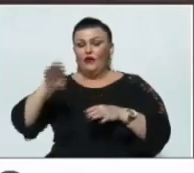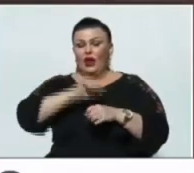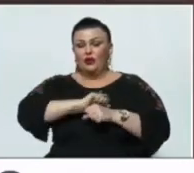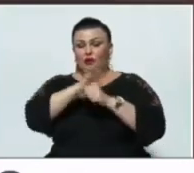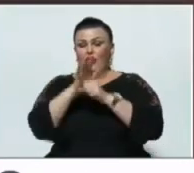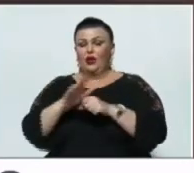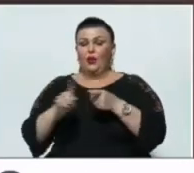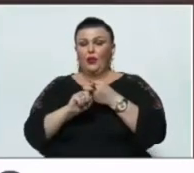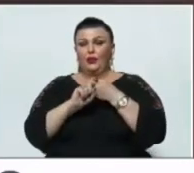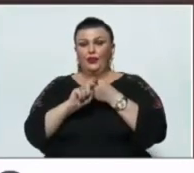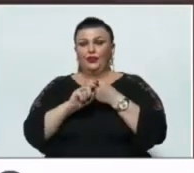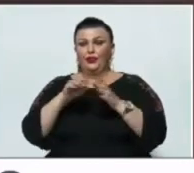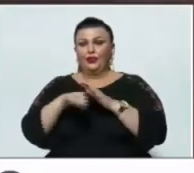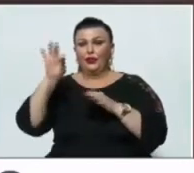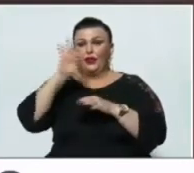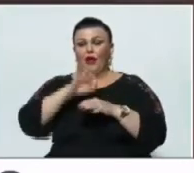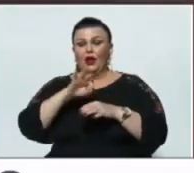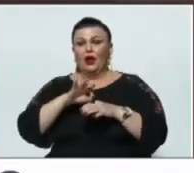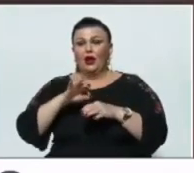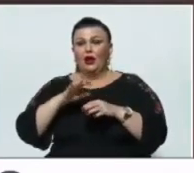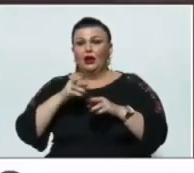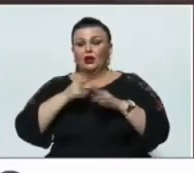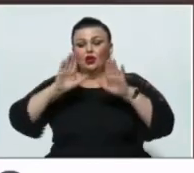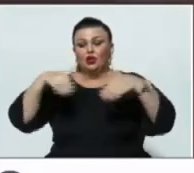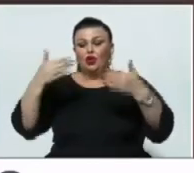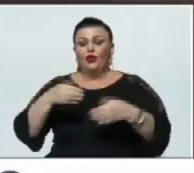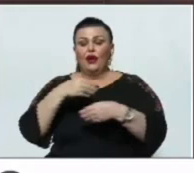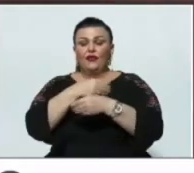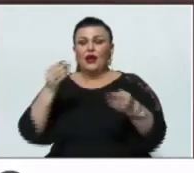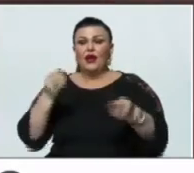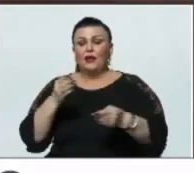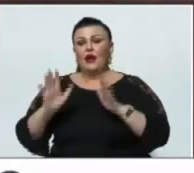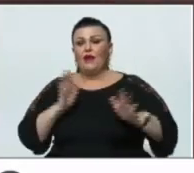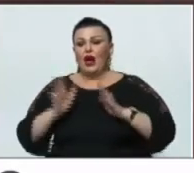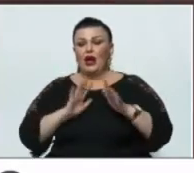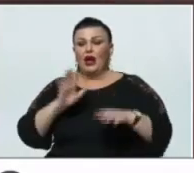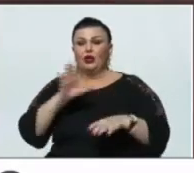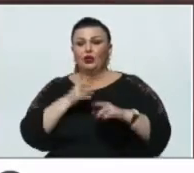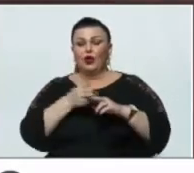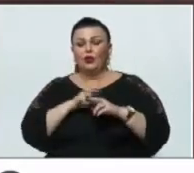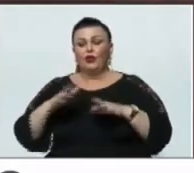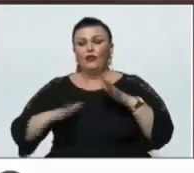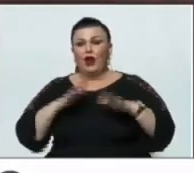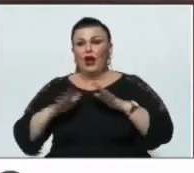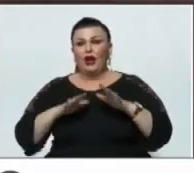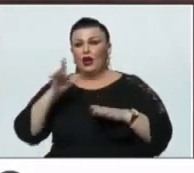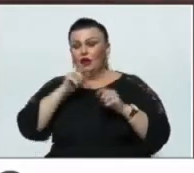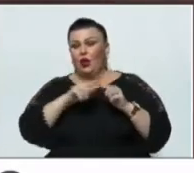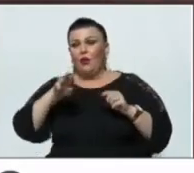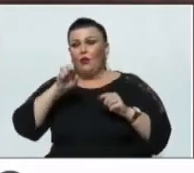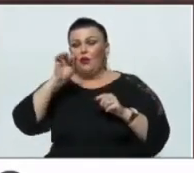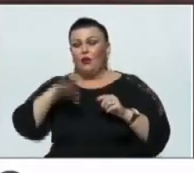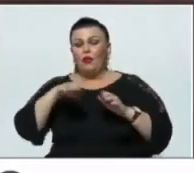ilə mübarizə istiqamətində atılan addımlara töhfə vermək üçün fəaliyyəti keçdilər. Və bu fəaliyyət müddətində, ötən ilin martından